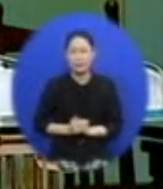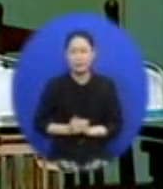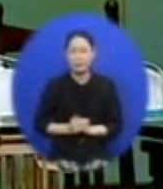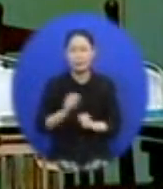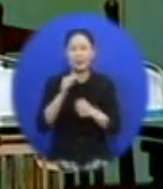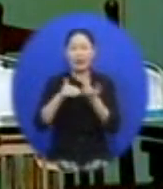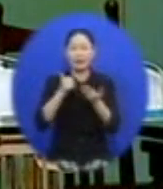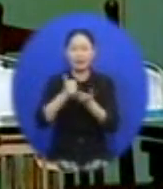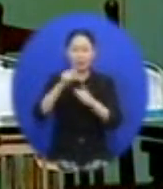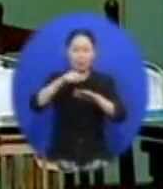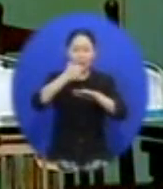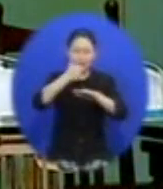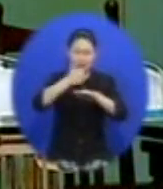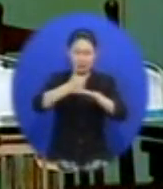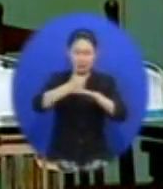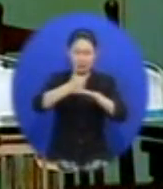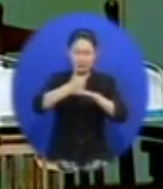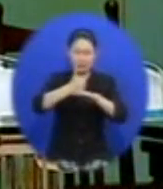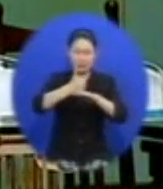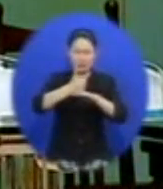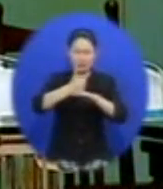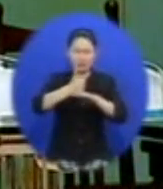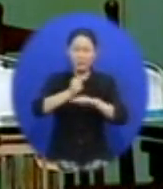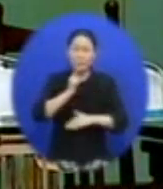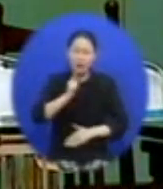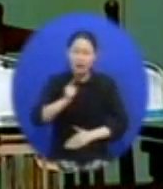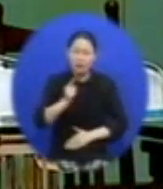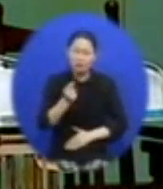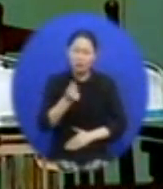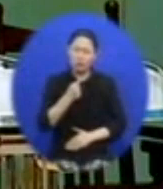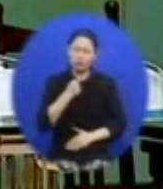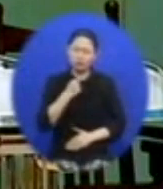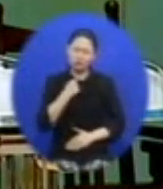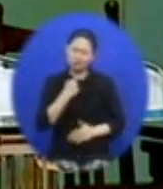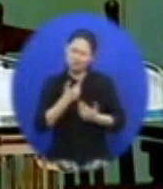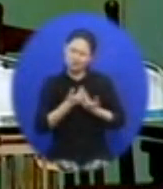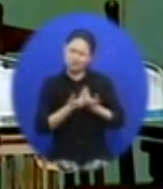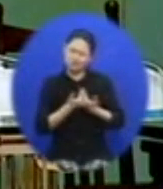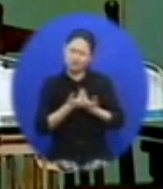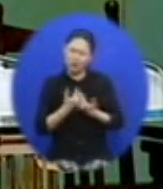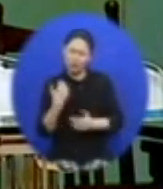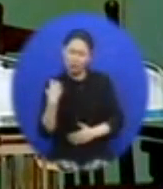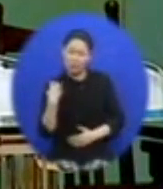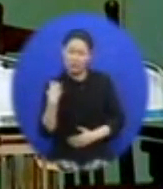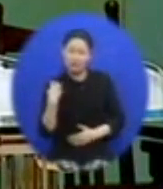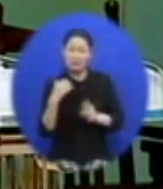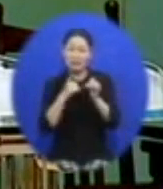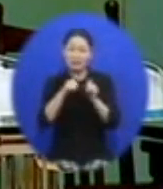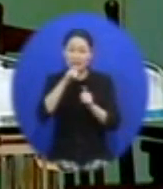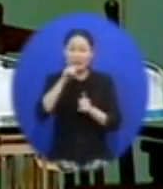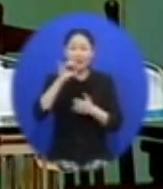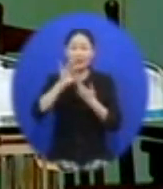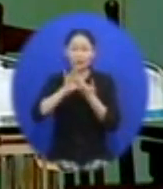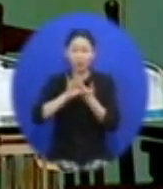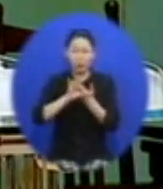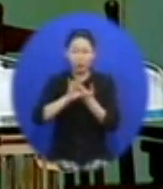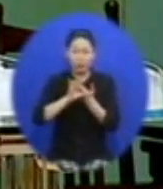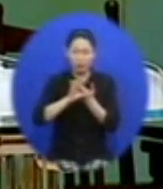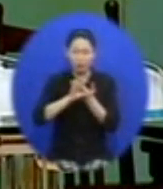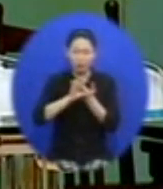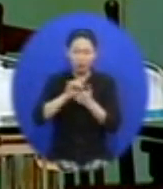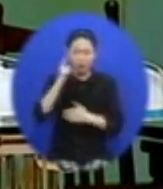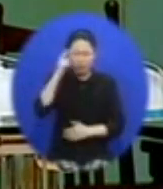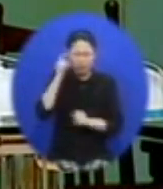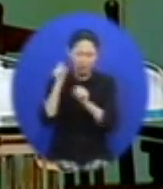하나님 와 음이 시간은 말이 조금 거부감이 들거나 부담스러운 분이 혹 계시다면 정신 똑바로